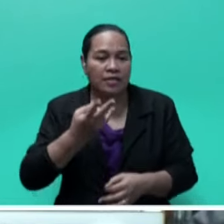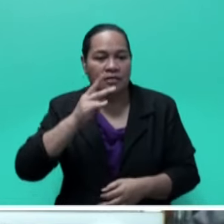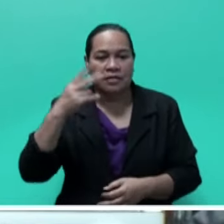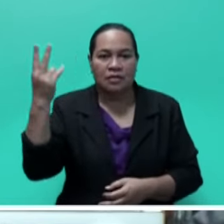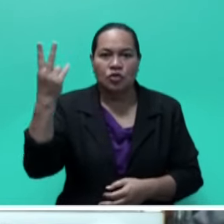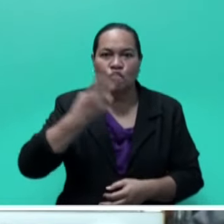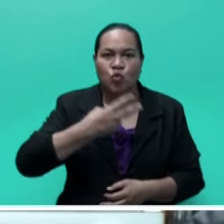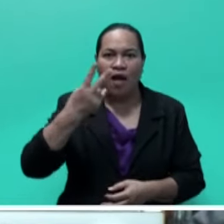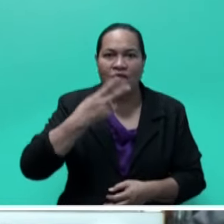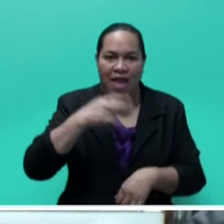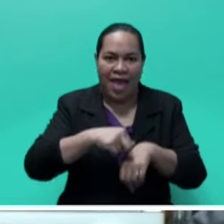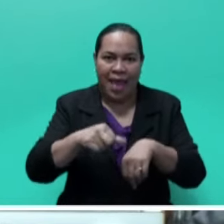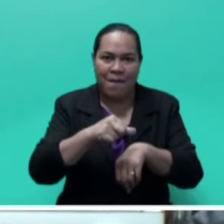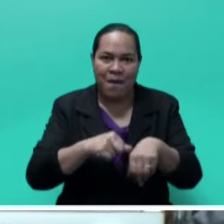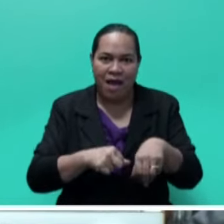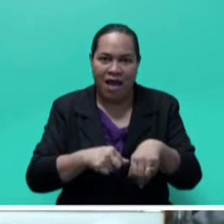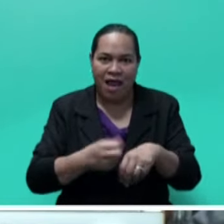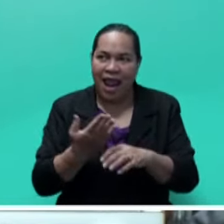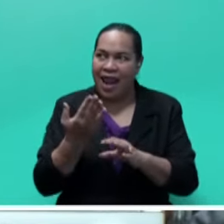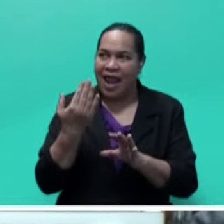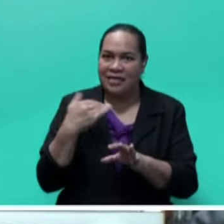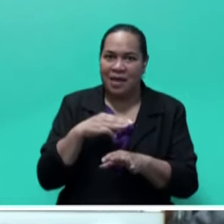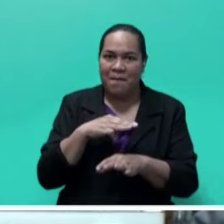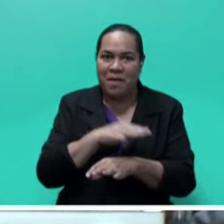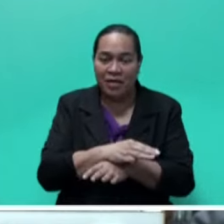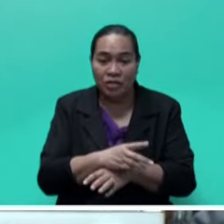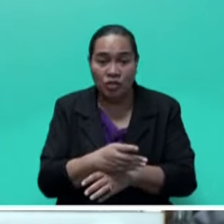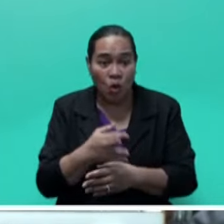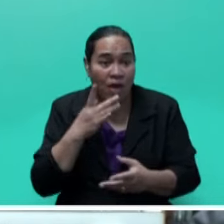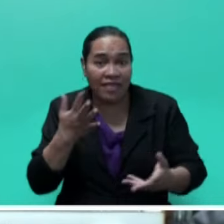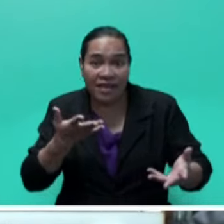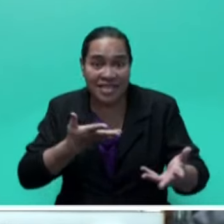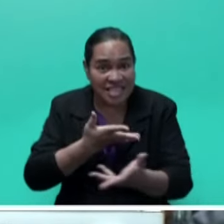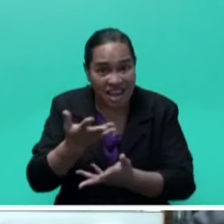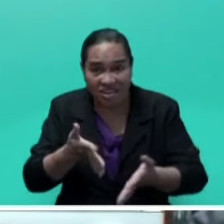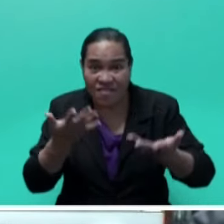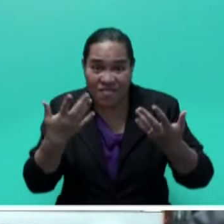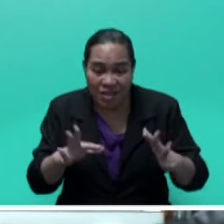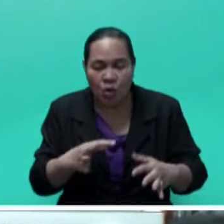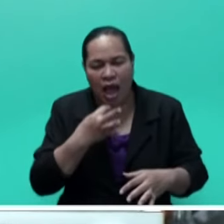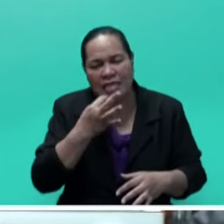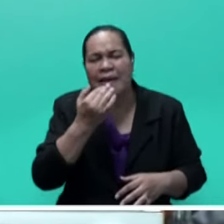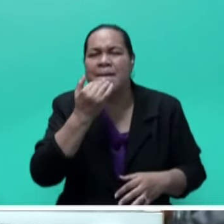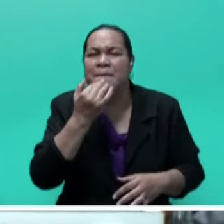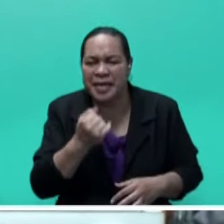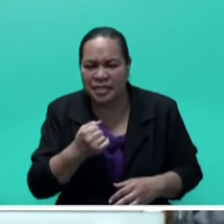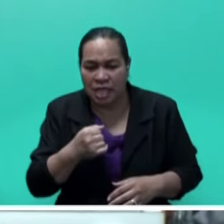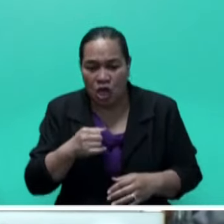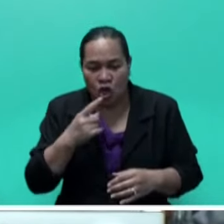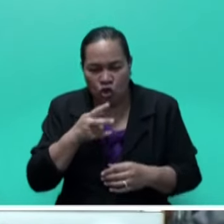e na vula saochi. Na kena vivusaki, ke rao ni Soviet e tale na